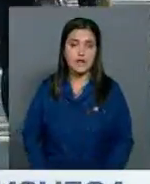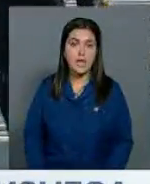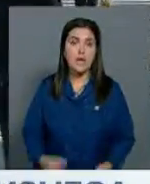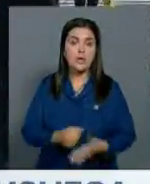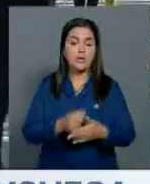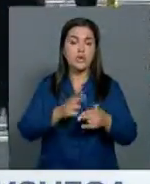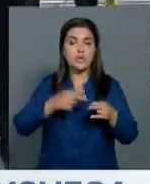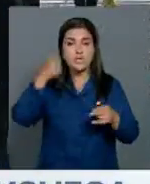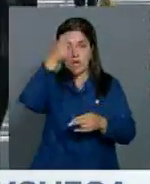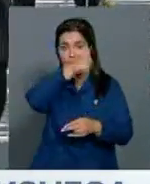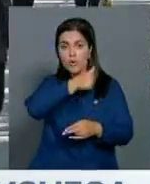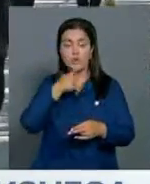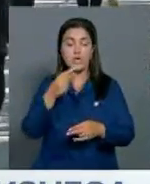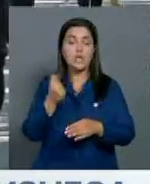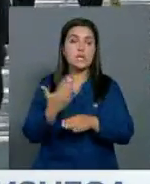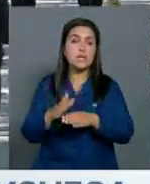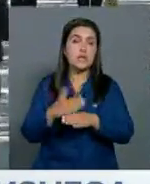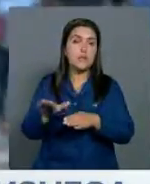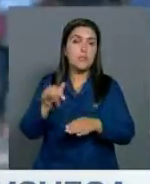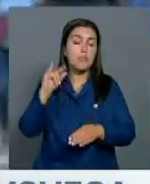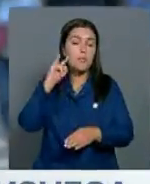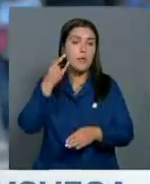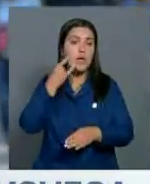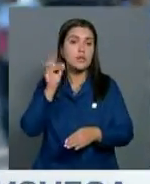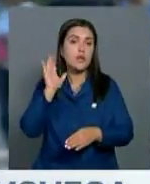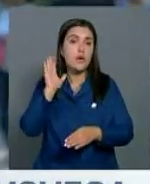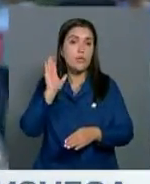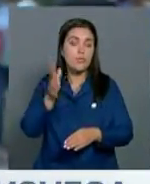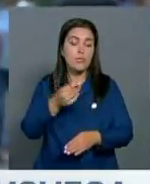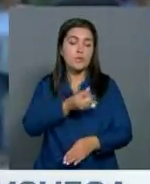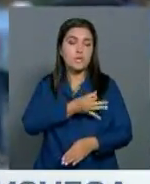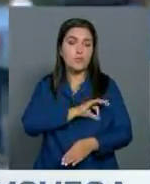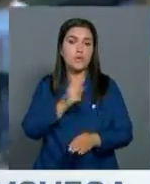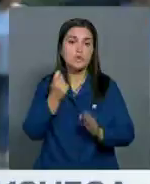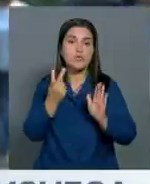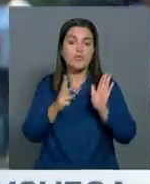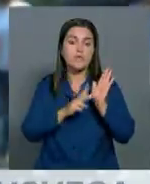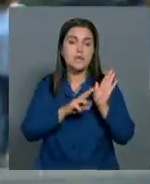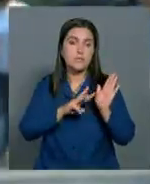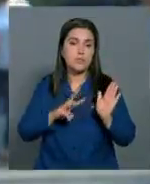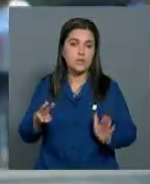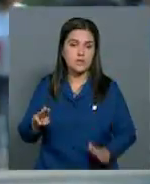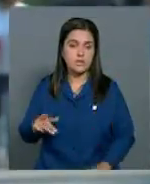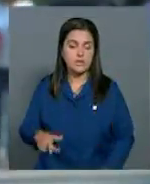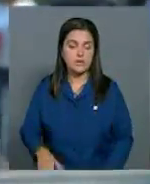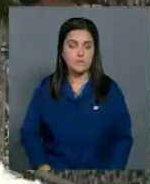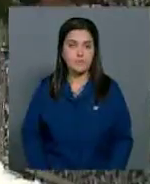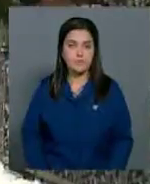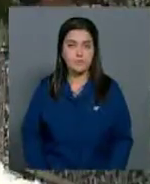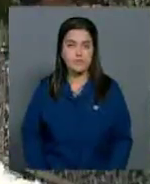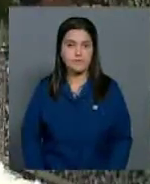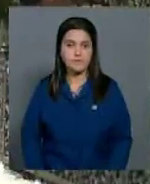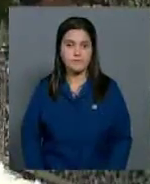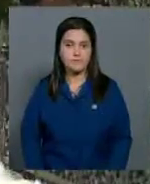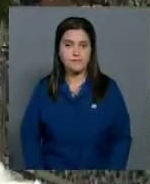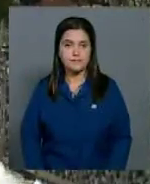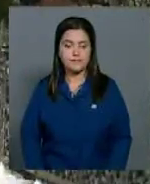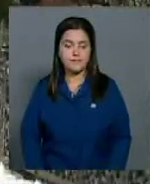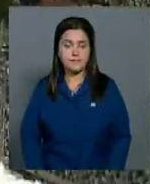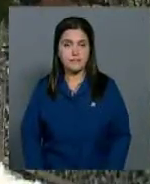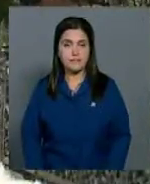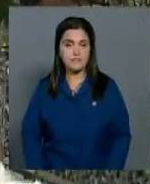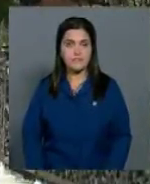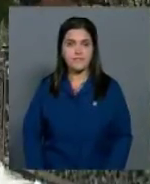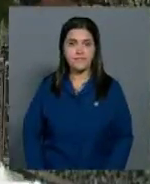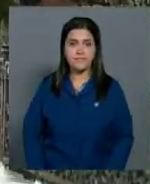по льготному кредитованию малого бизнеса в Павлодаре намерены освоить 127 миллионов тенге. Ербул Абишев, Самат Аспанов, Алексей